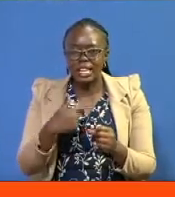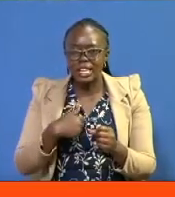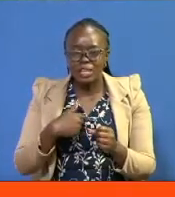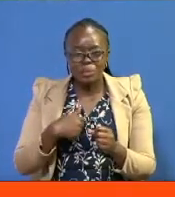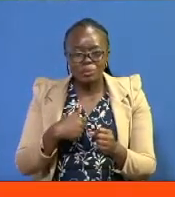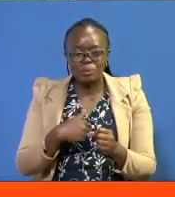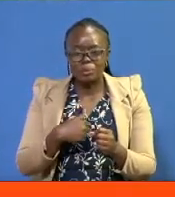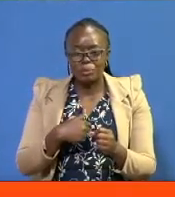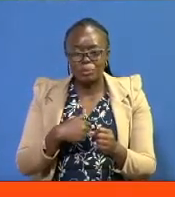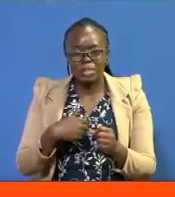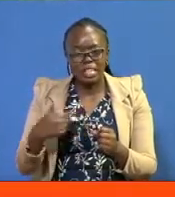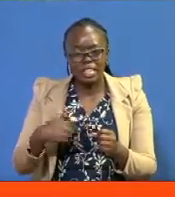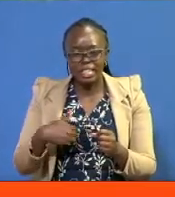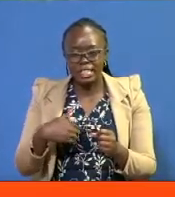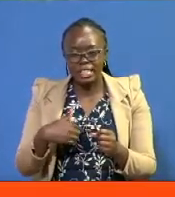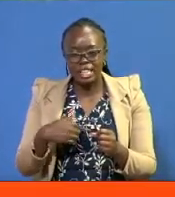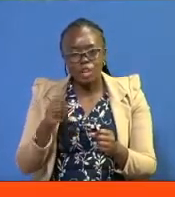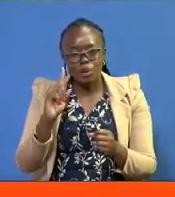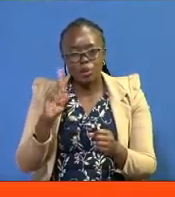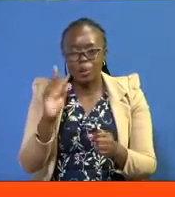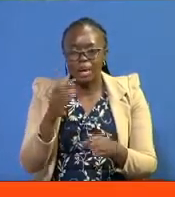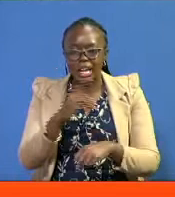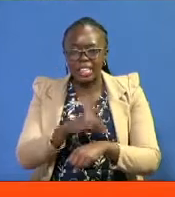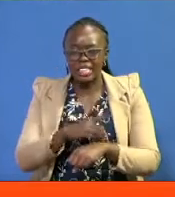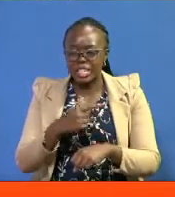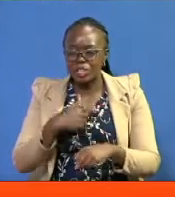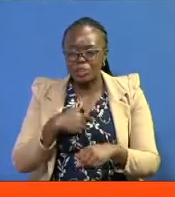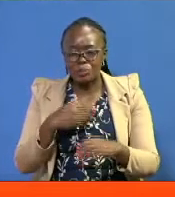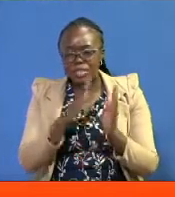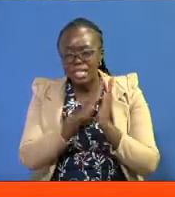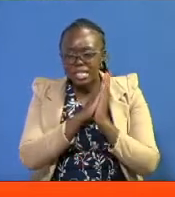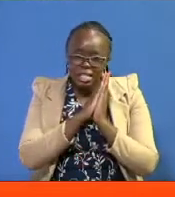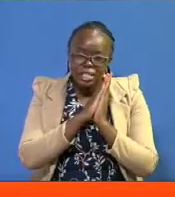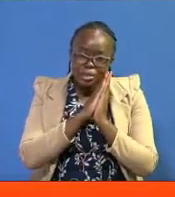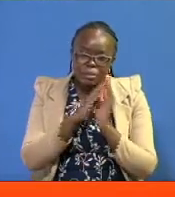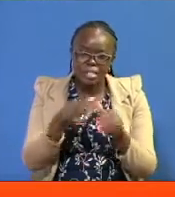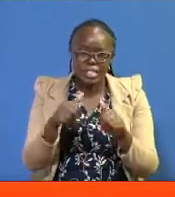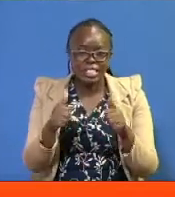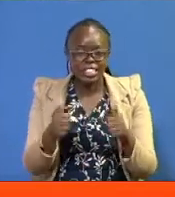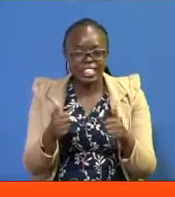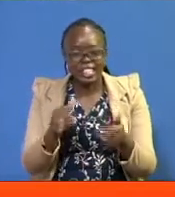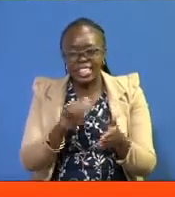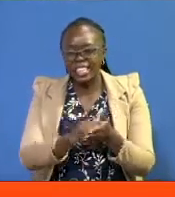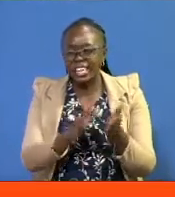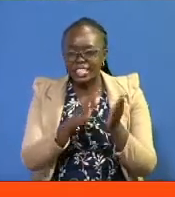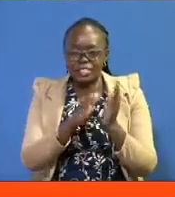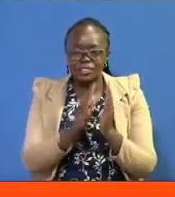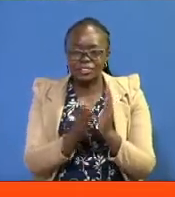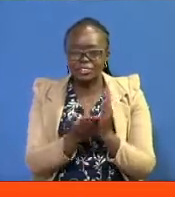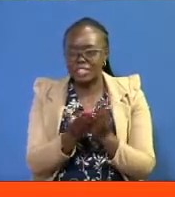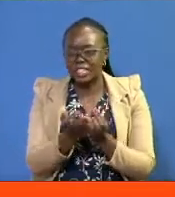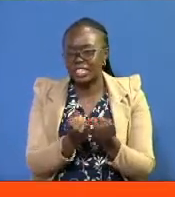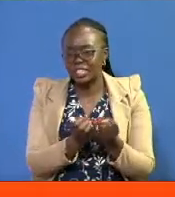Jumwa, jameni, kama kuna siku nililala kama mtoto mchanga, ni hiyo siku ya Alhamisi.